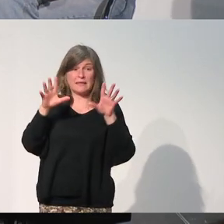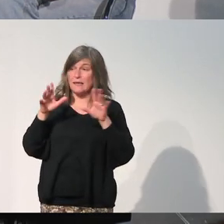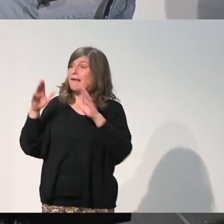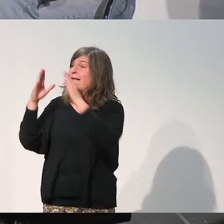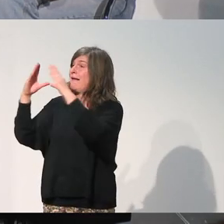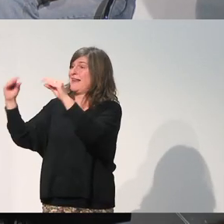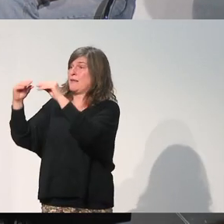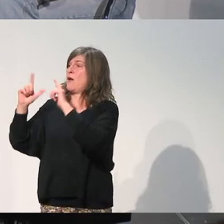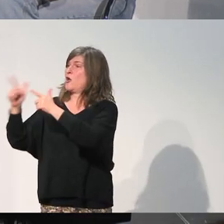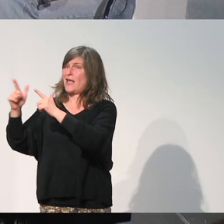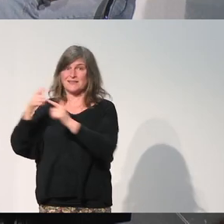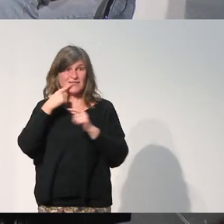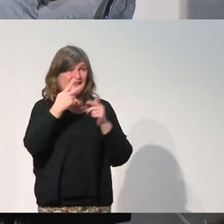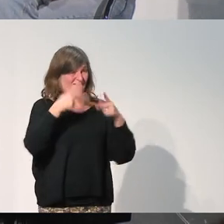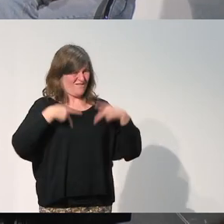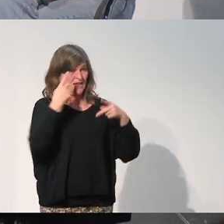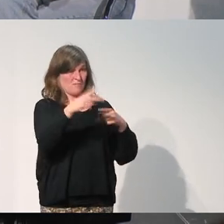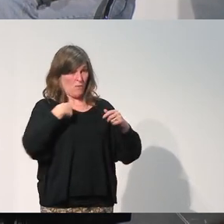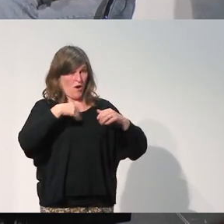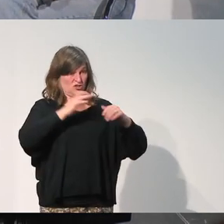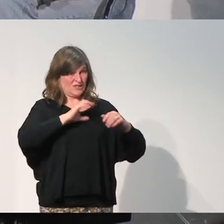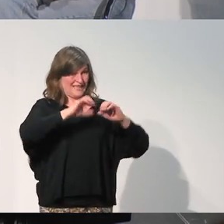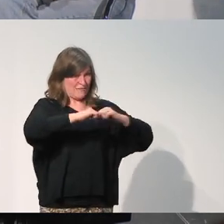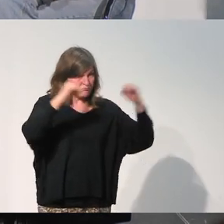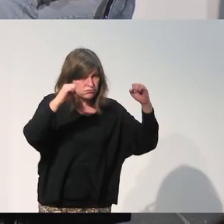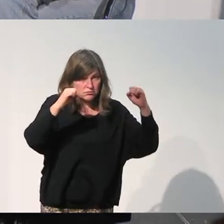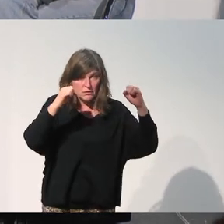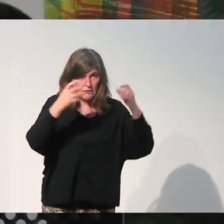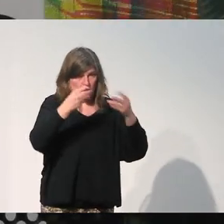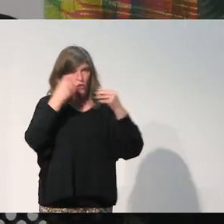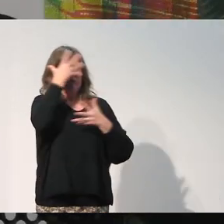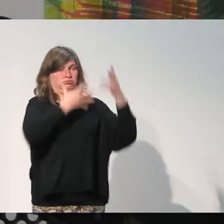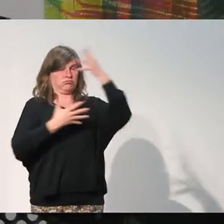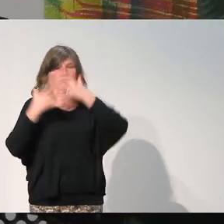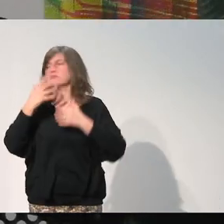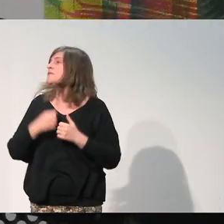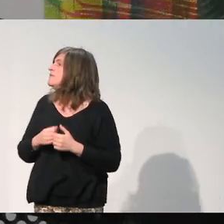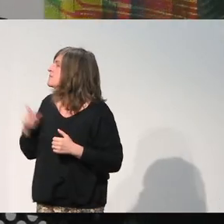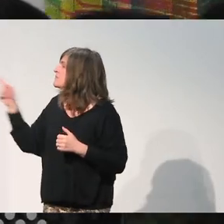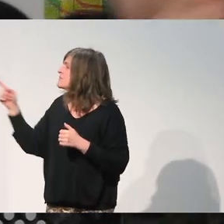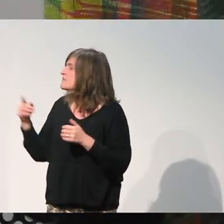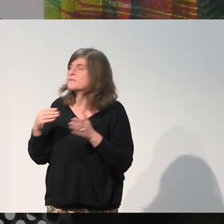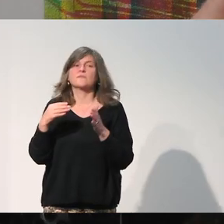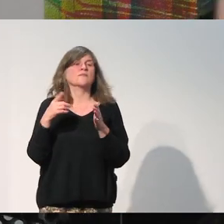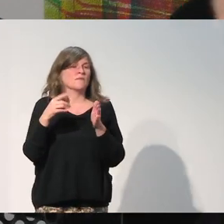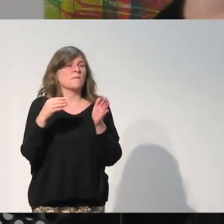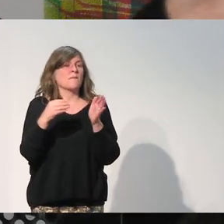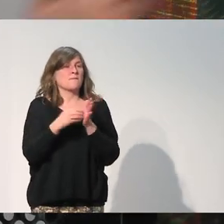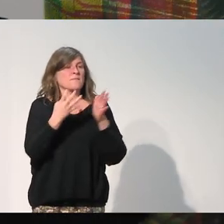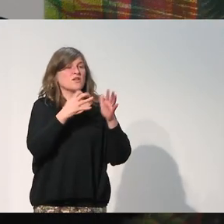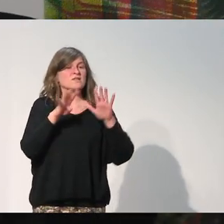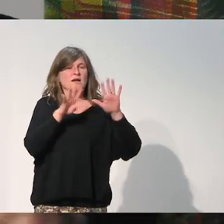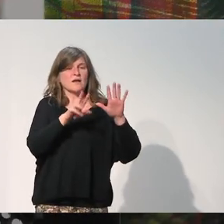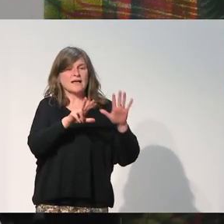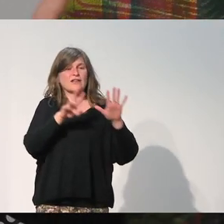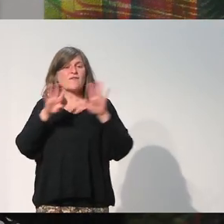plonge, moins j'y comprends quelque chose. Oui, non, mais je rigolais parce que quand tu parlais des 2 dernières années, donc ça doit être 89-90, celle dont tu parlais avec Michel Aoun, et même